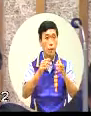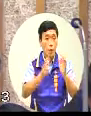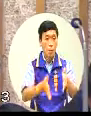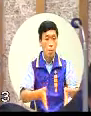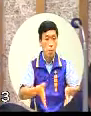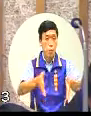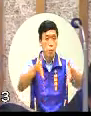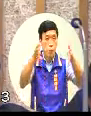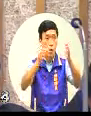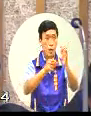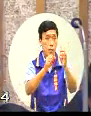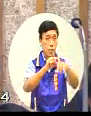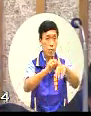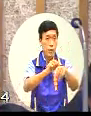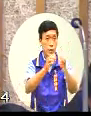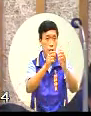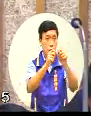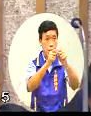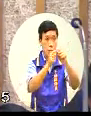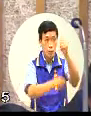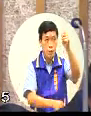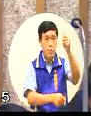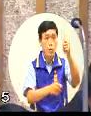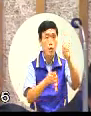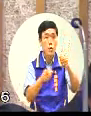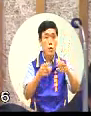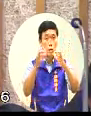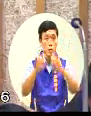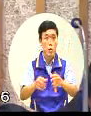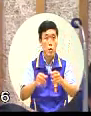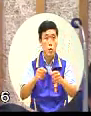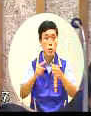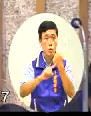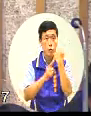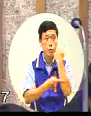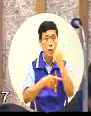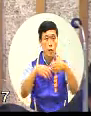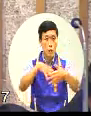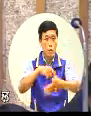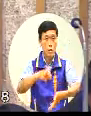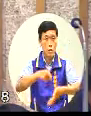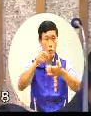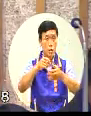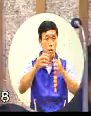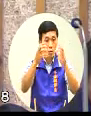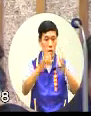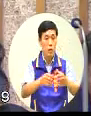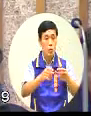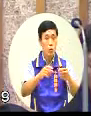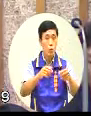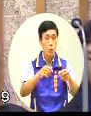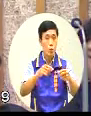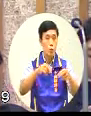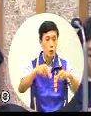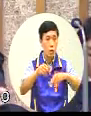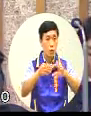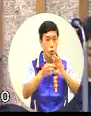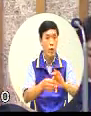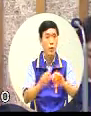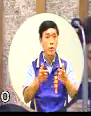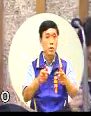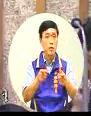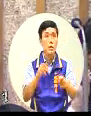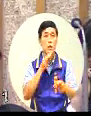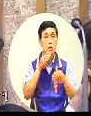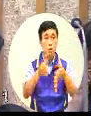的建筑法来对收供的一种建筑行为。哦，建筑啊，里面就是新建、增建、改